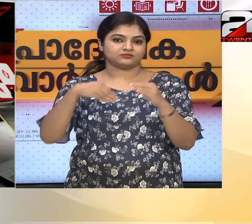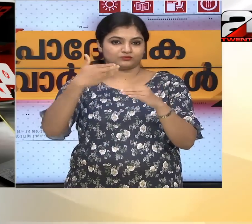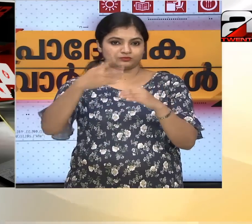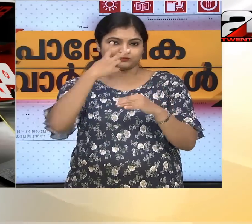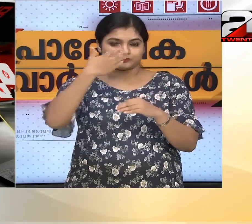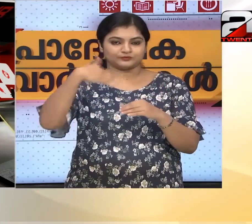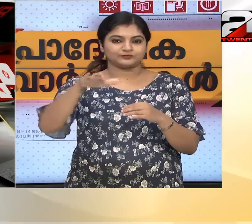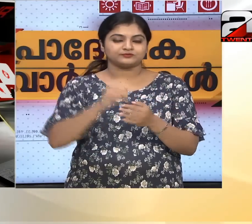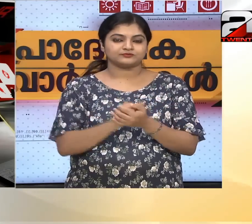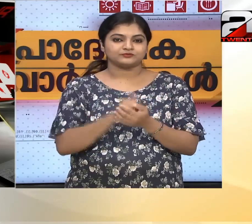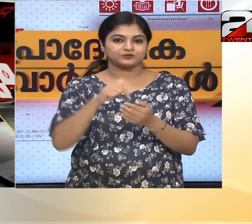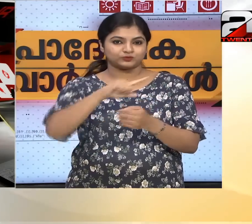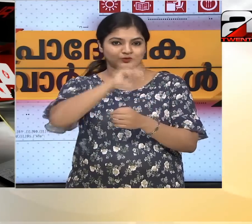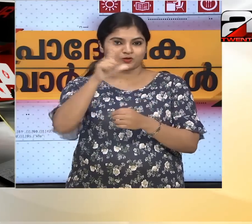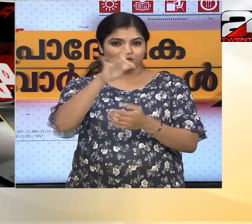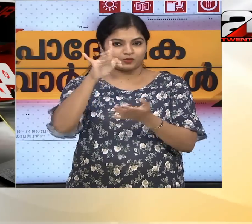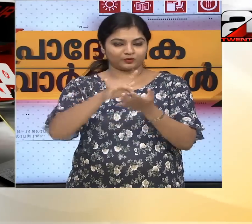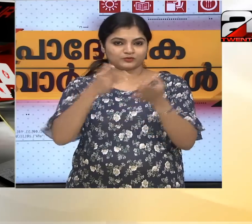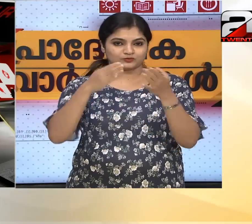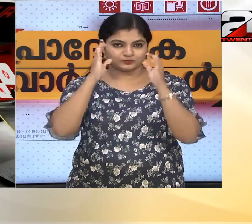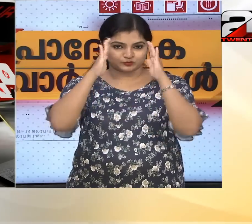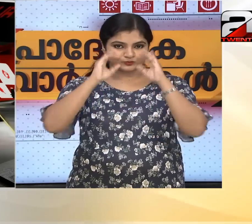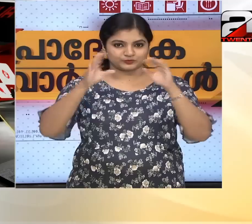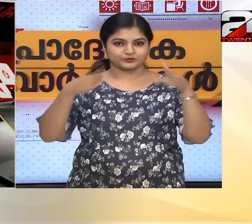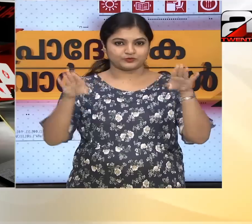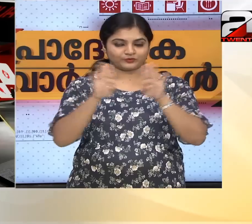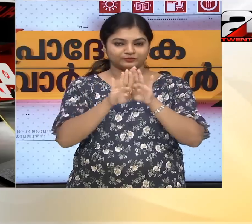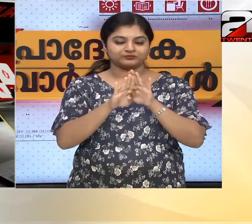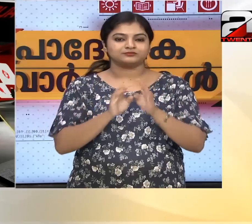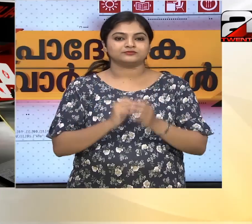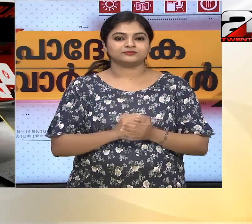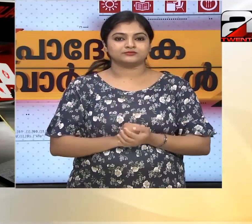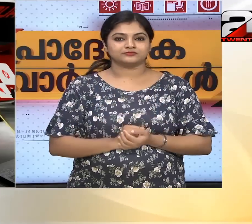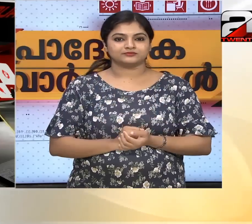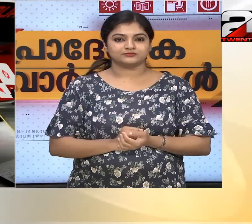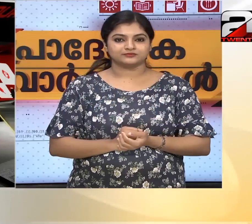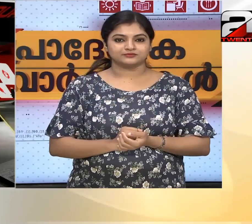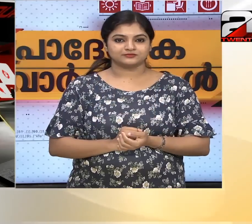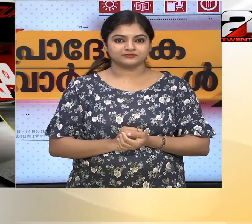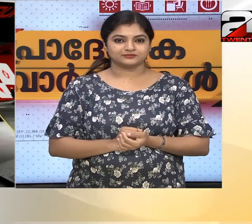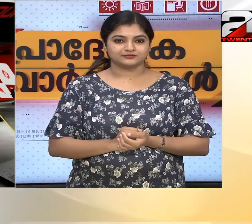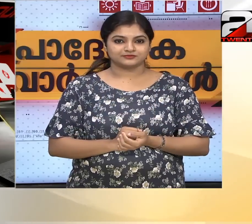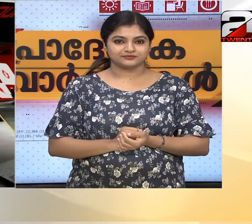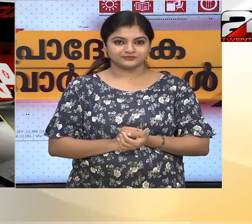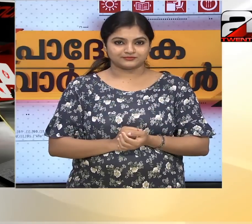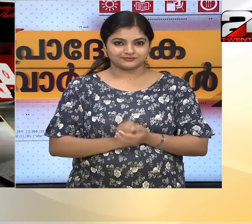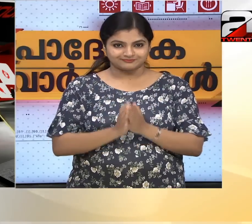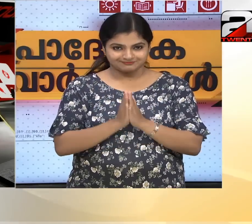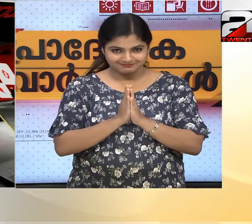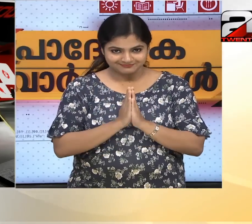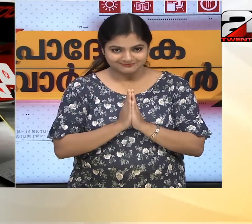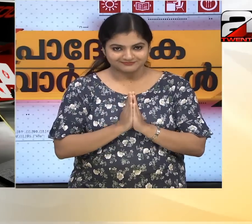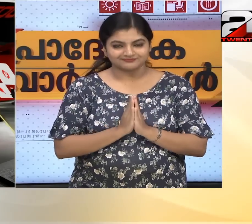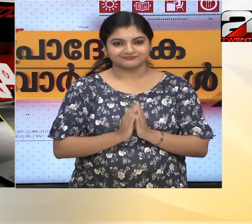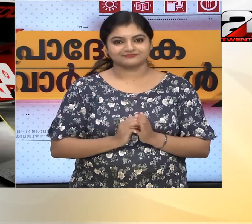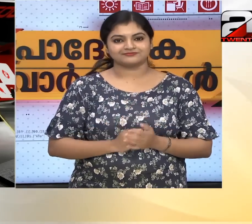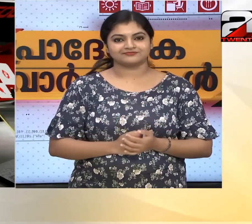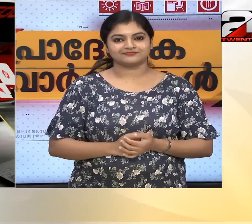പ്രതീക്ഷിക്കാം. പ്രാദേശിക വാർത്തകൾ പൂർത്തിയാവുകയാണ്. ഇനി ചെറിയ ഇടവേള, ഇടവേളയ്ക്ക് ശേഷം റൗണ്ടപ്പുമായി അനുജ ചേരും. നമസ്കാരം.